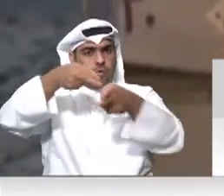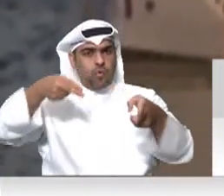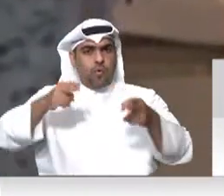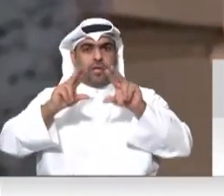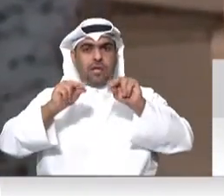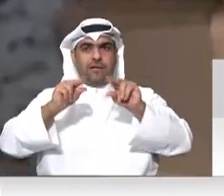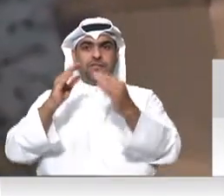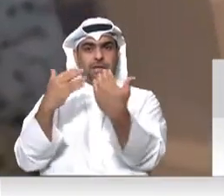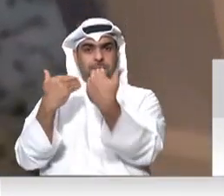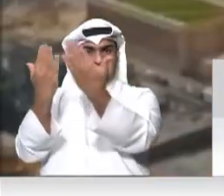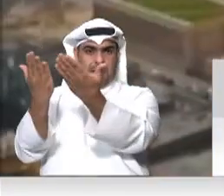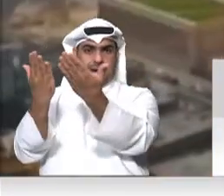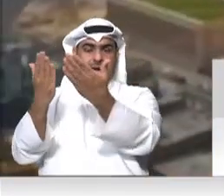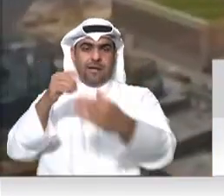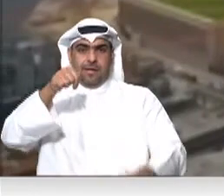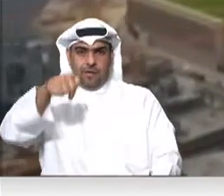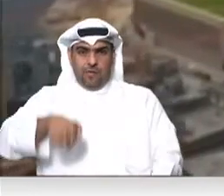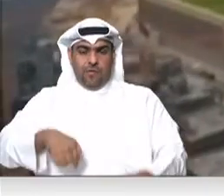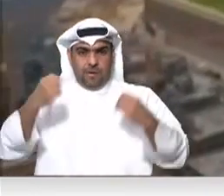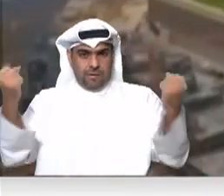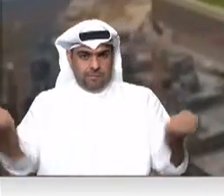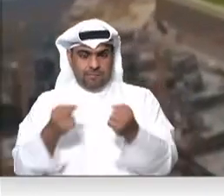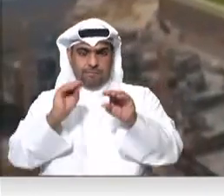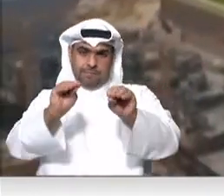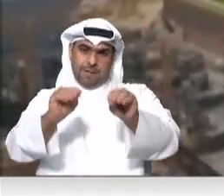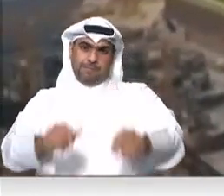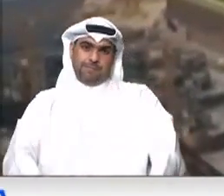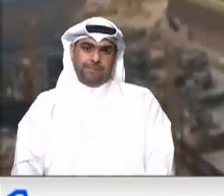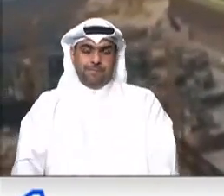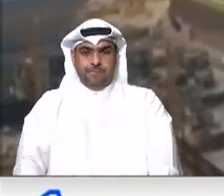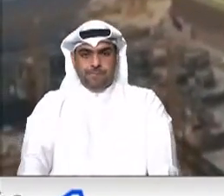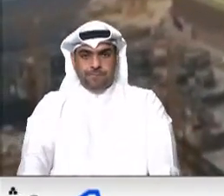برامج المعهد او مبادره كفاءه